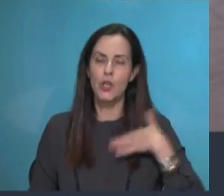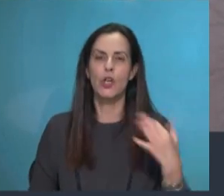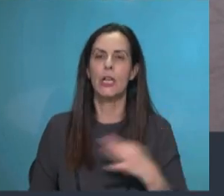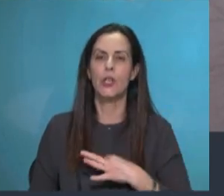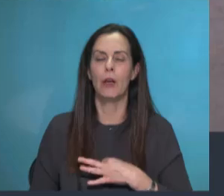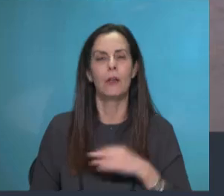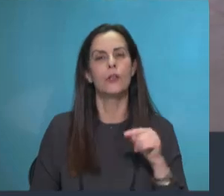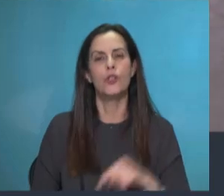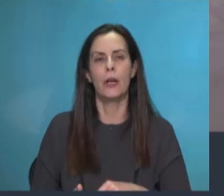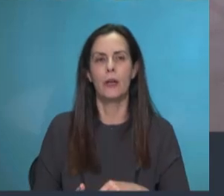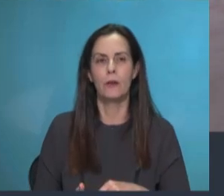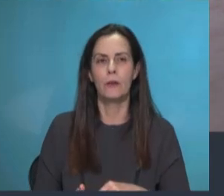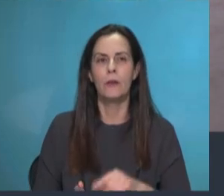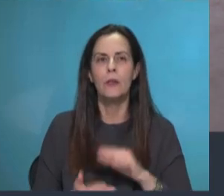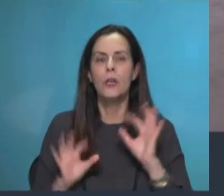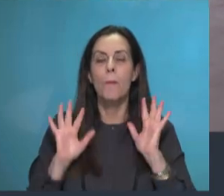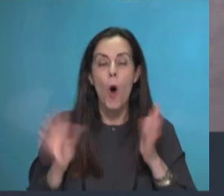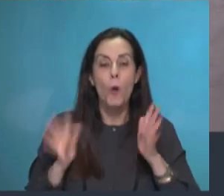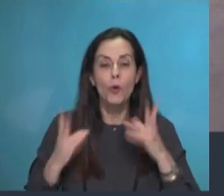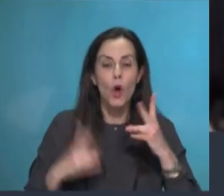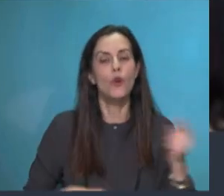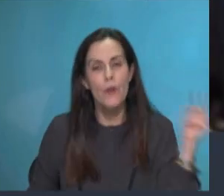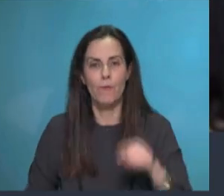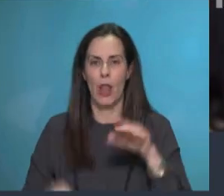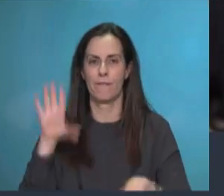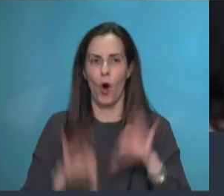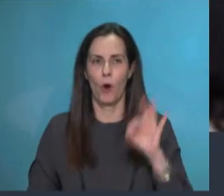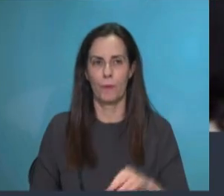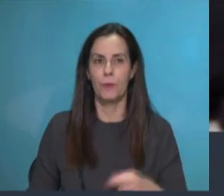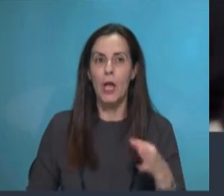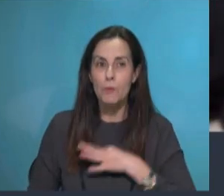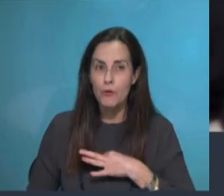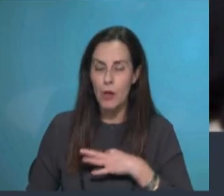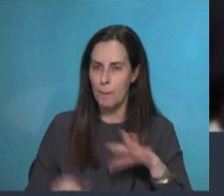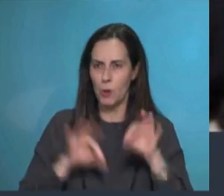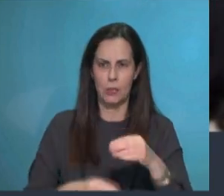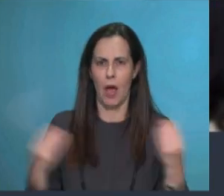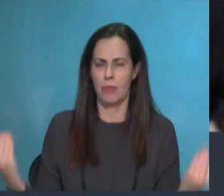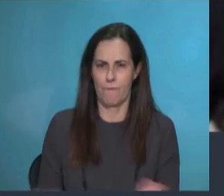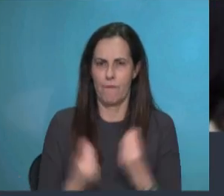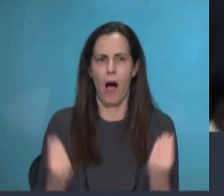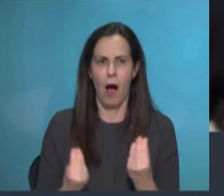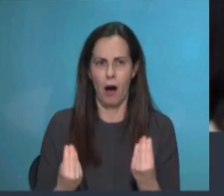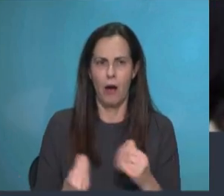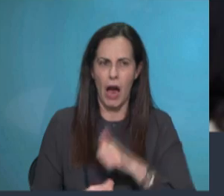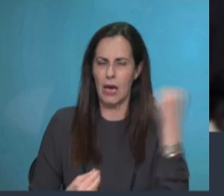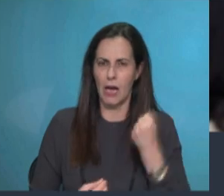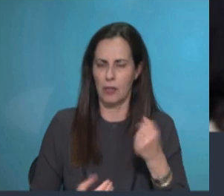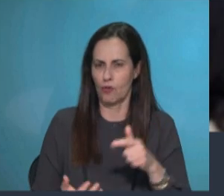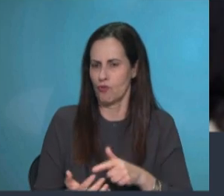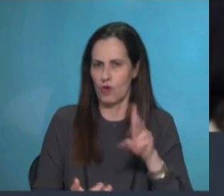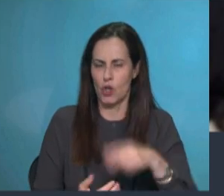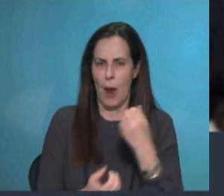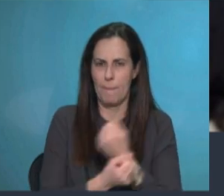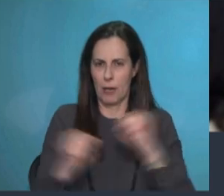שלי זה ש... פשוט קריטי לצאת ולהצביע. מבחינתי, בחירות זה המנגנון הכי חזק שיש לדמוקרטיה